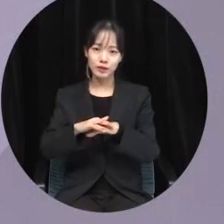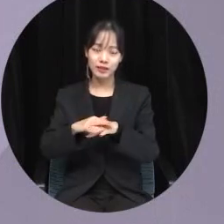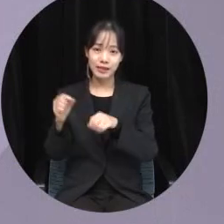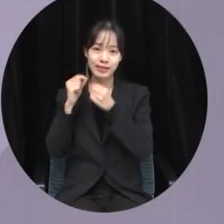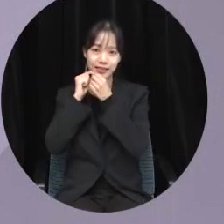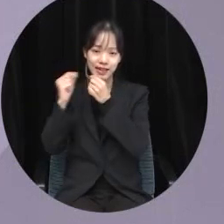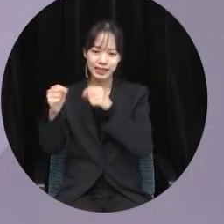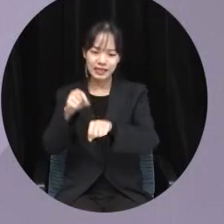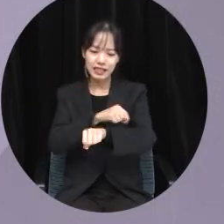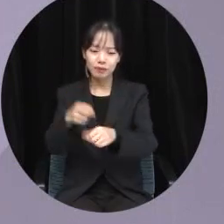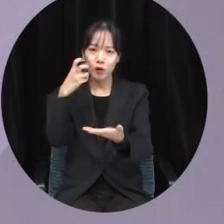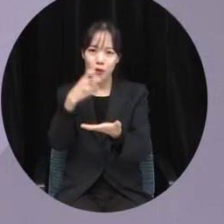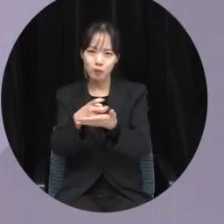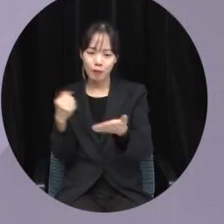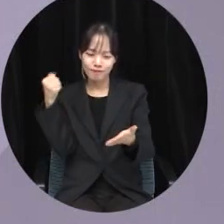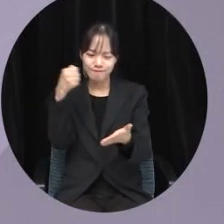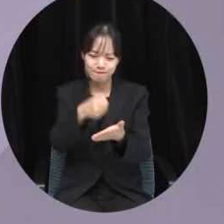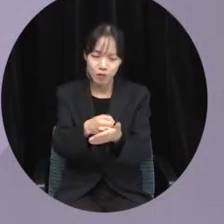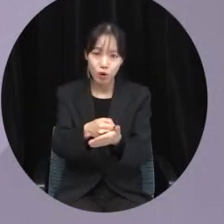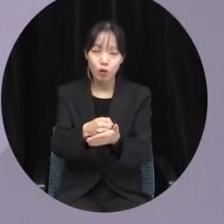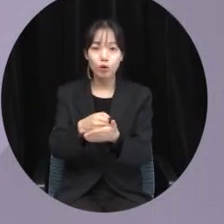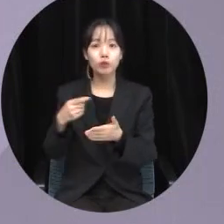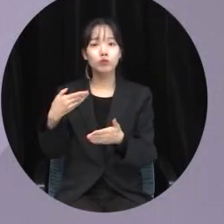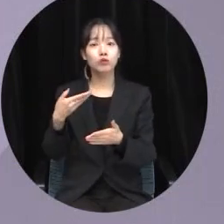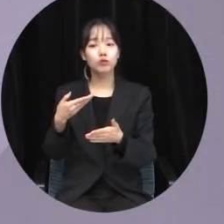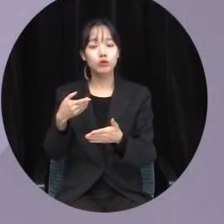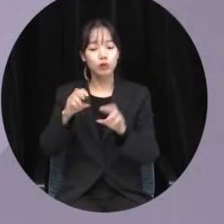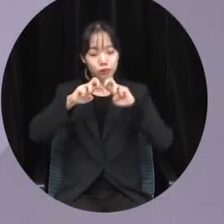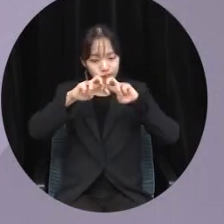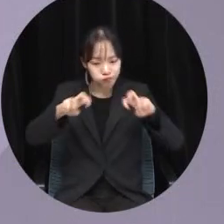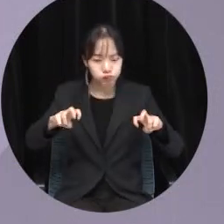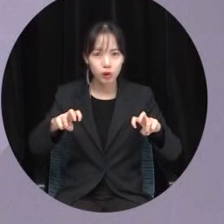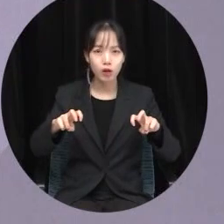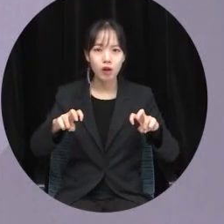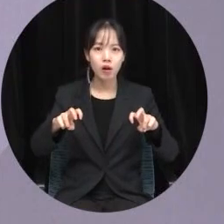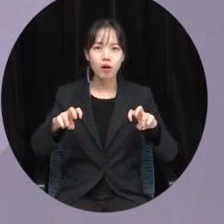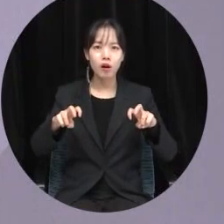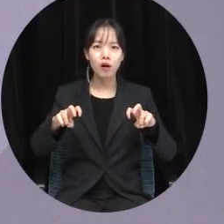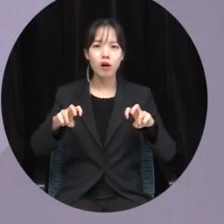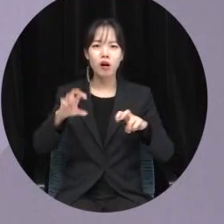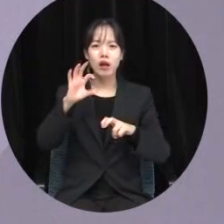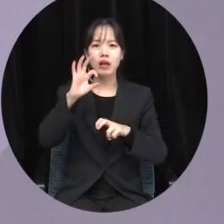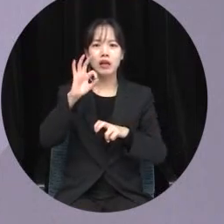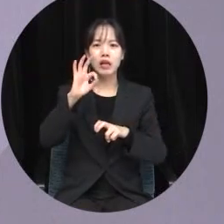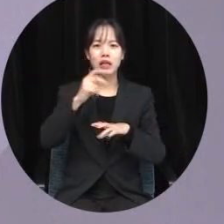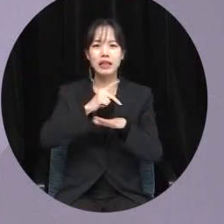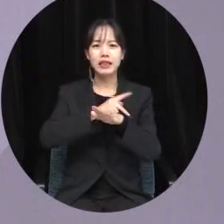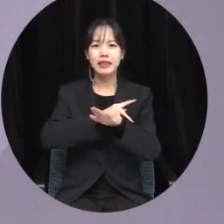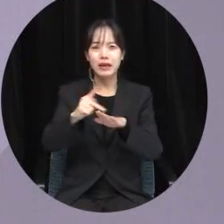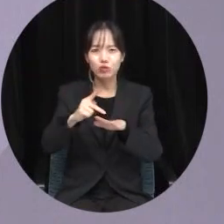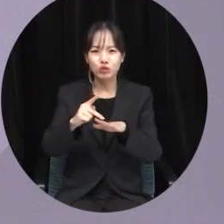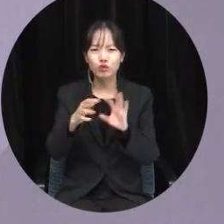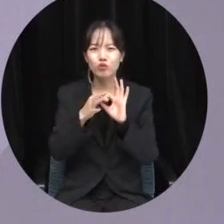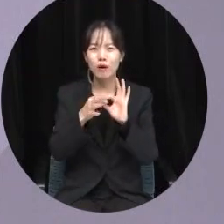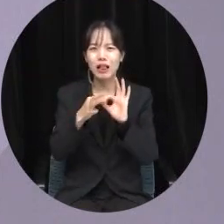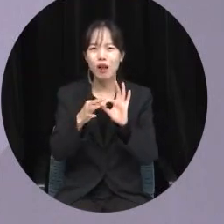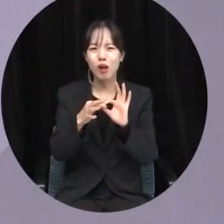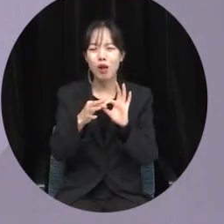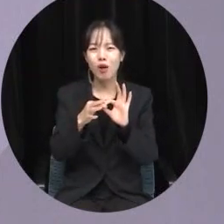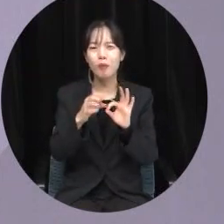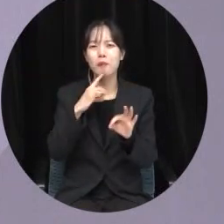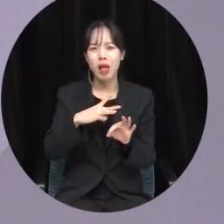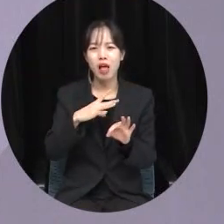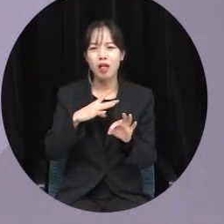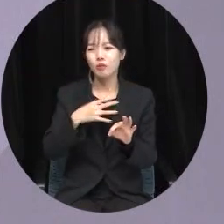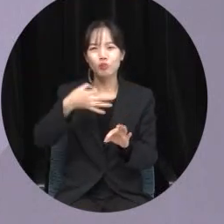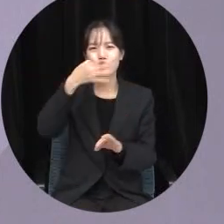제정됐지만 주된 해결 대책이 대출과 경매식 우선 매수권을 중심으로 하다 보니 실효성이 별로 없었습니다.